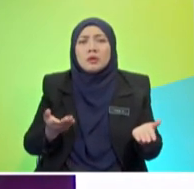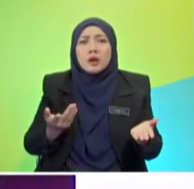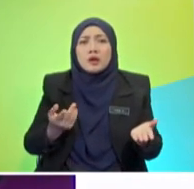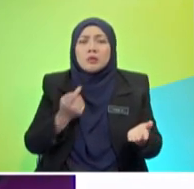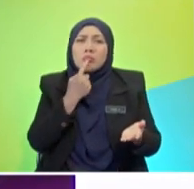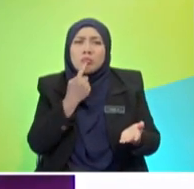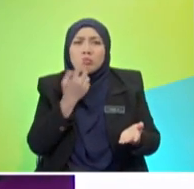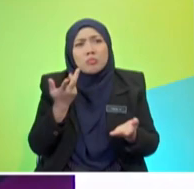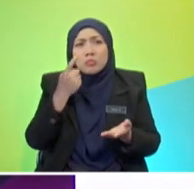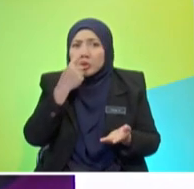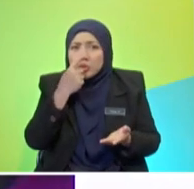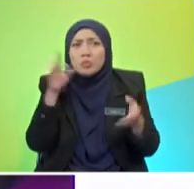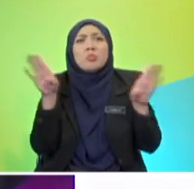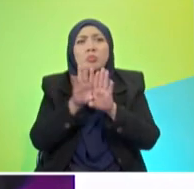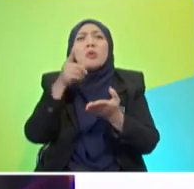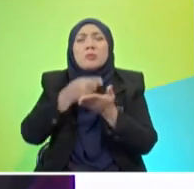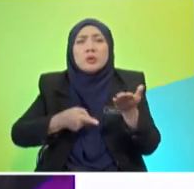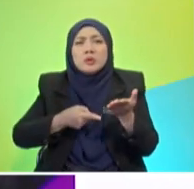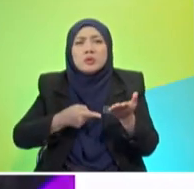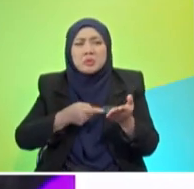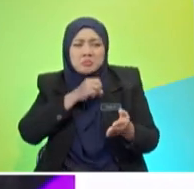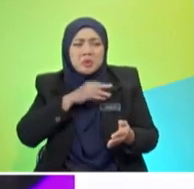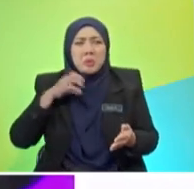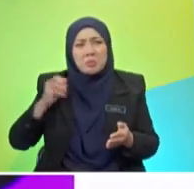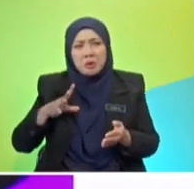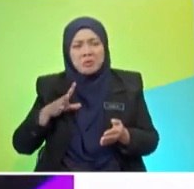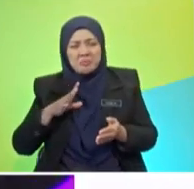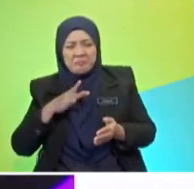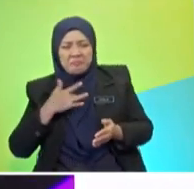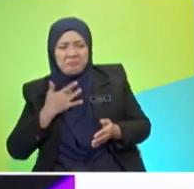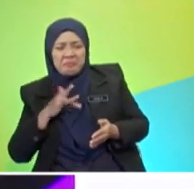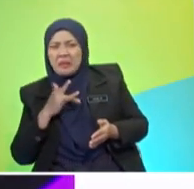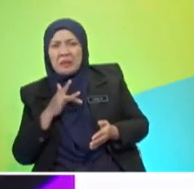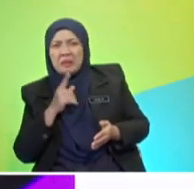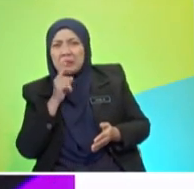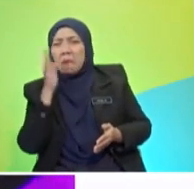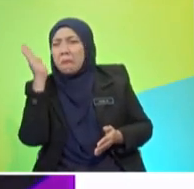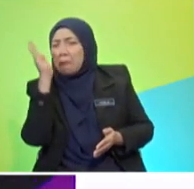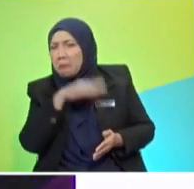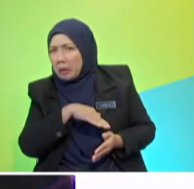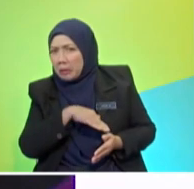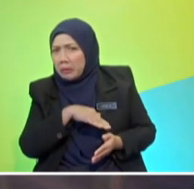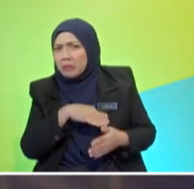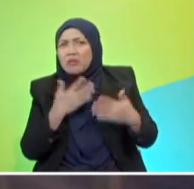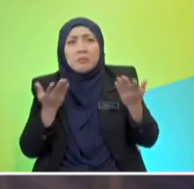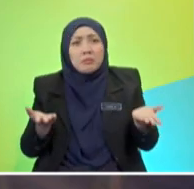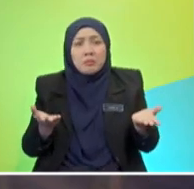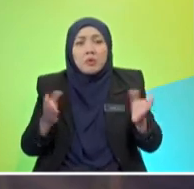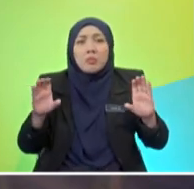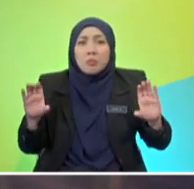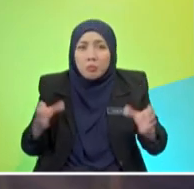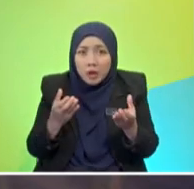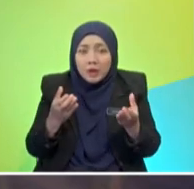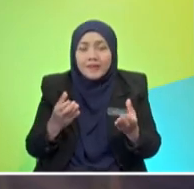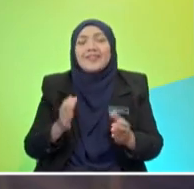Biasanya sebab sampah sarap tu saya rasa berbau kan, cikgu. Itu saya rasa kita akan tutup hidunglah,